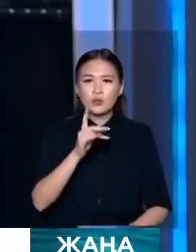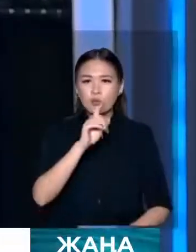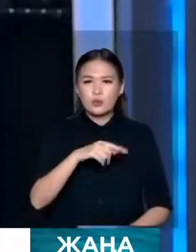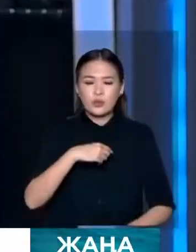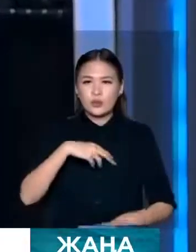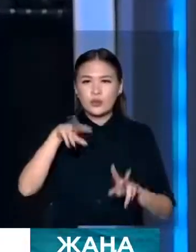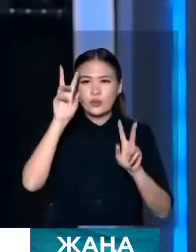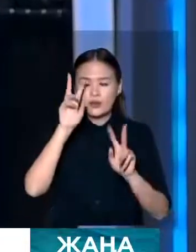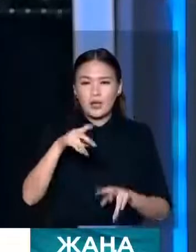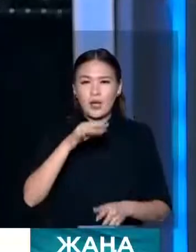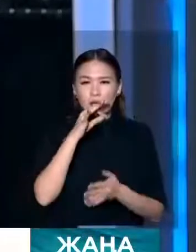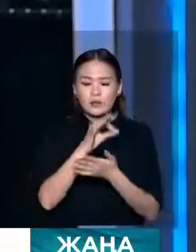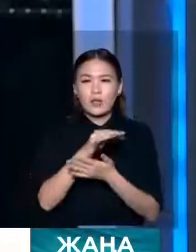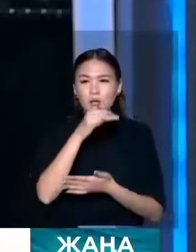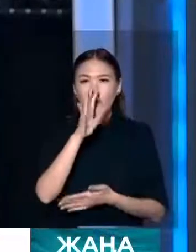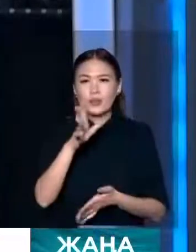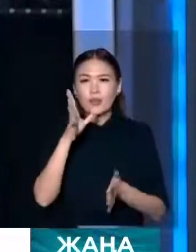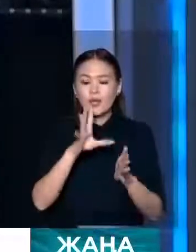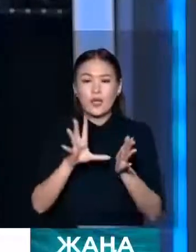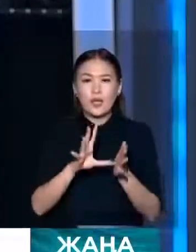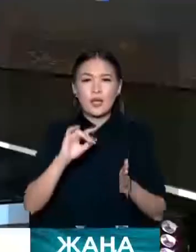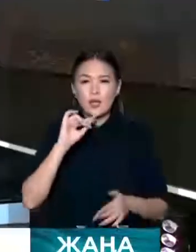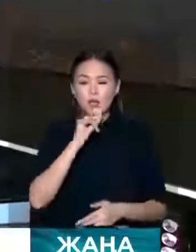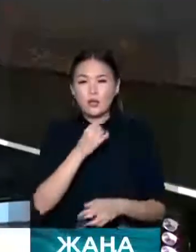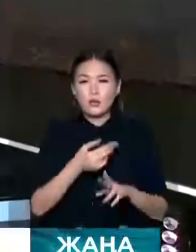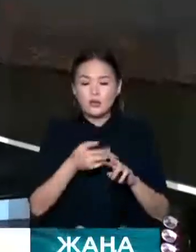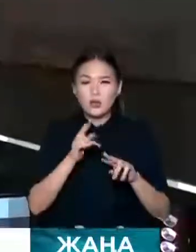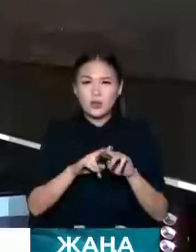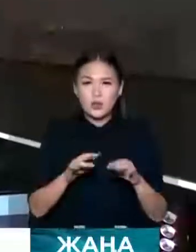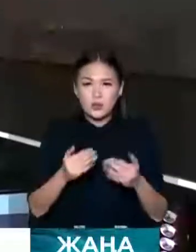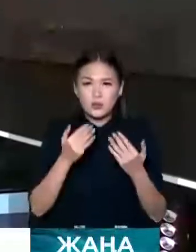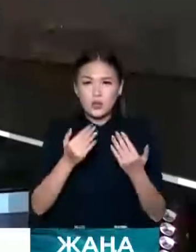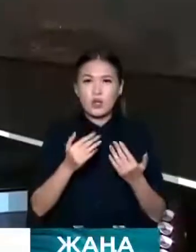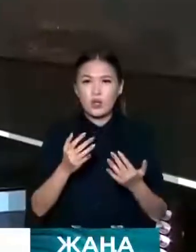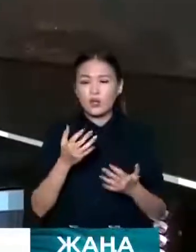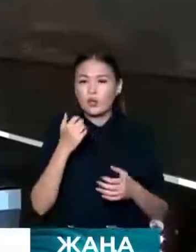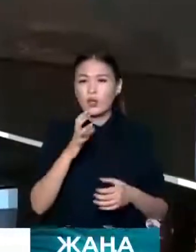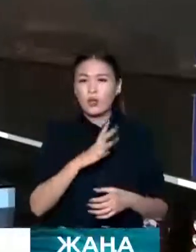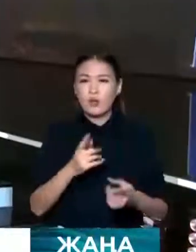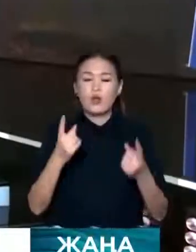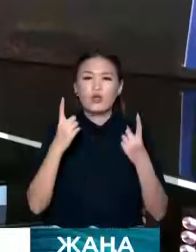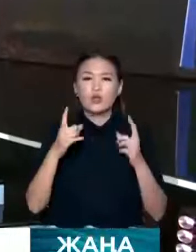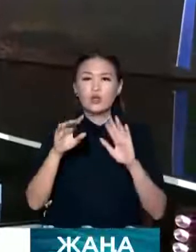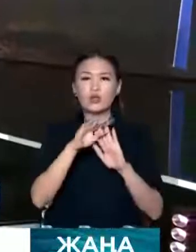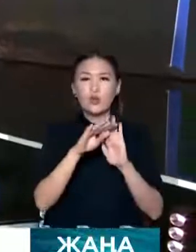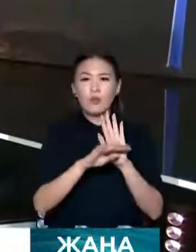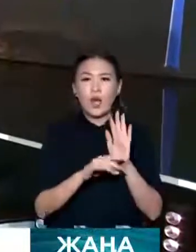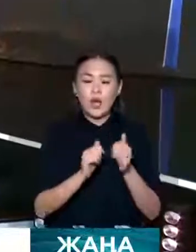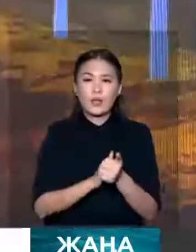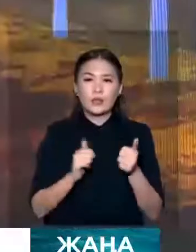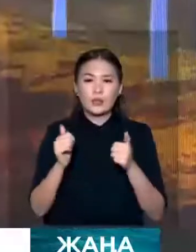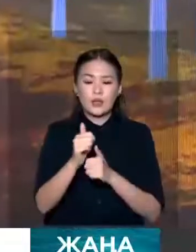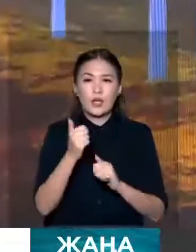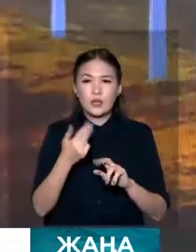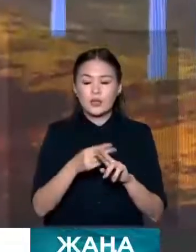оны жаңағы техникалық, экономикалық негіздеме деп аталады. Ол кез келген ірі жобалар жасалар алдында ол міндетті